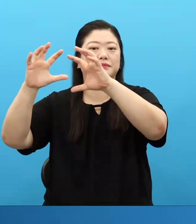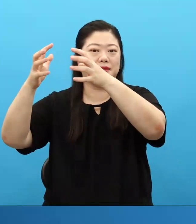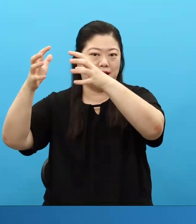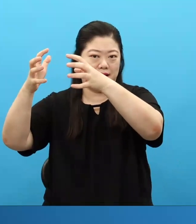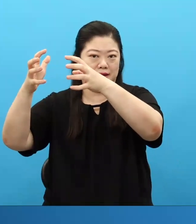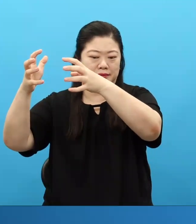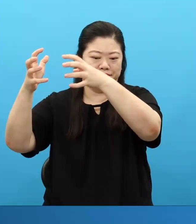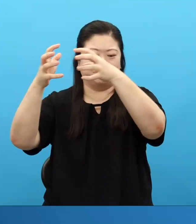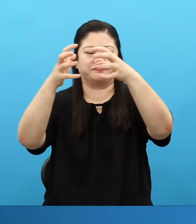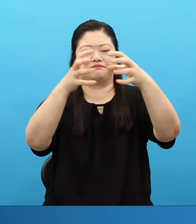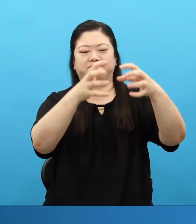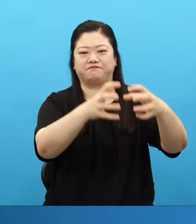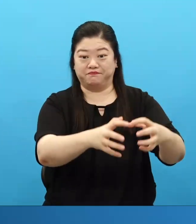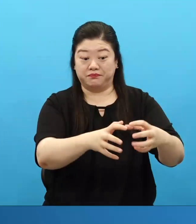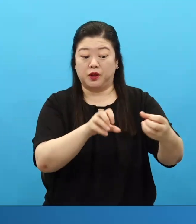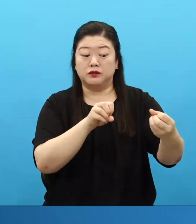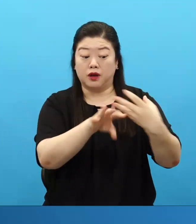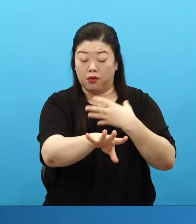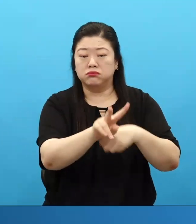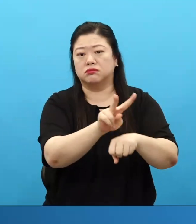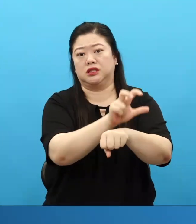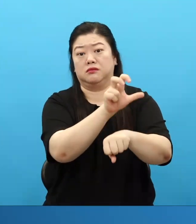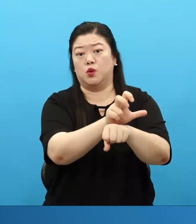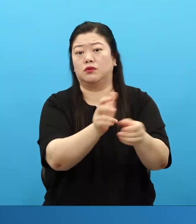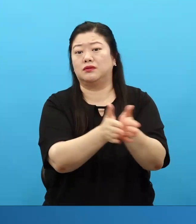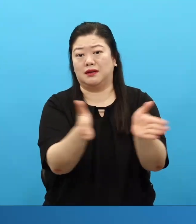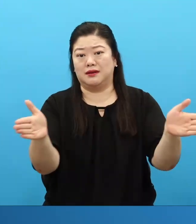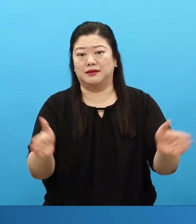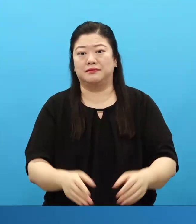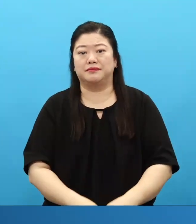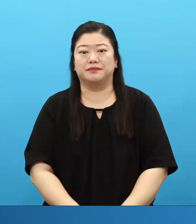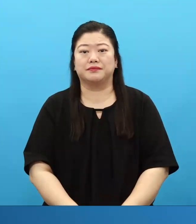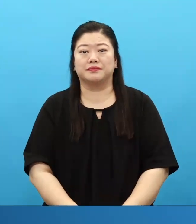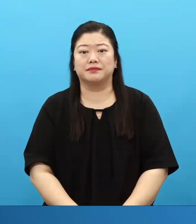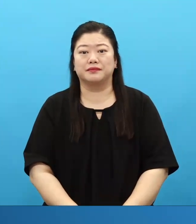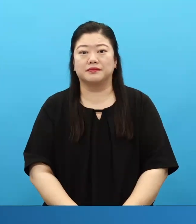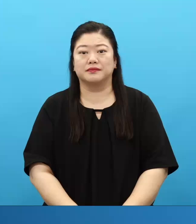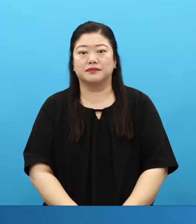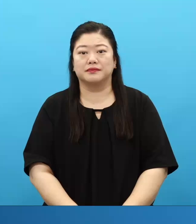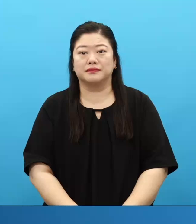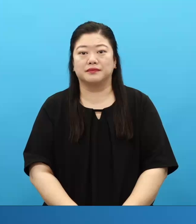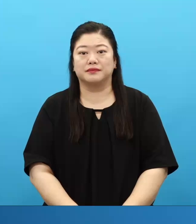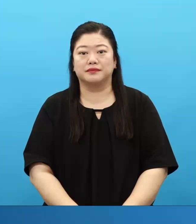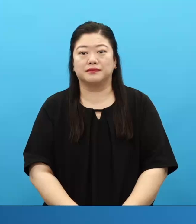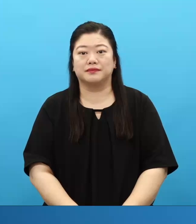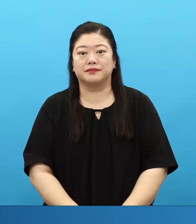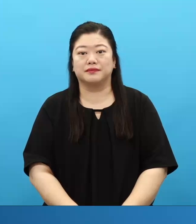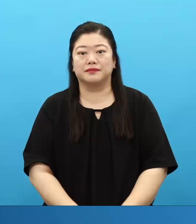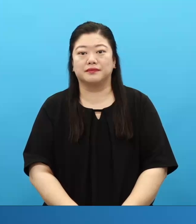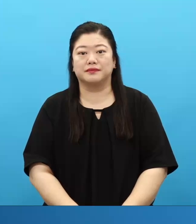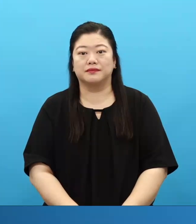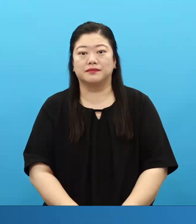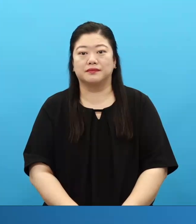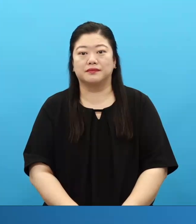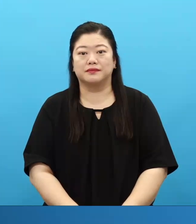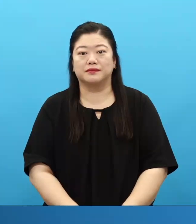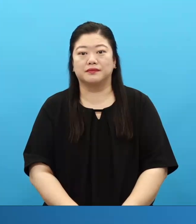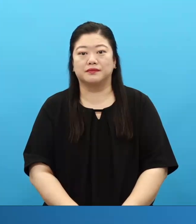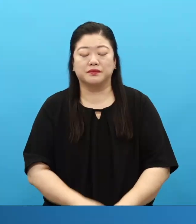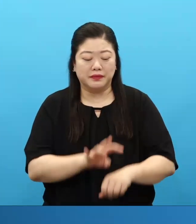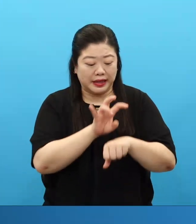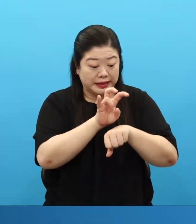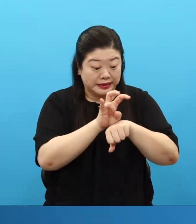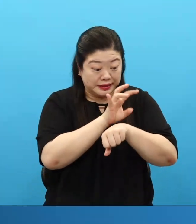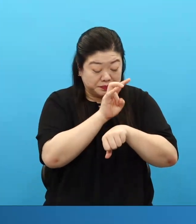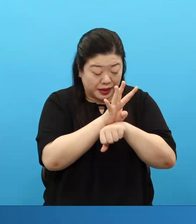응답이 오기 시작하는 거죠. Now these kinds of answers begin to come. 이 부분은 하나님 말씀이 이제는 각인 넘어서 이제 뿌리 내리기를 시작합니다. And now